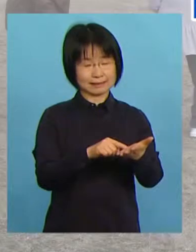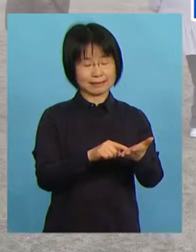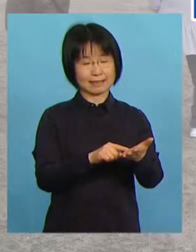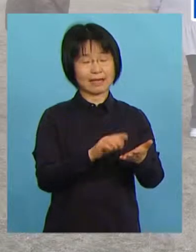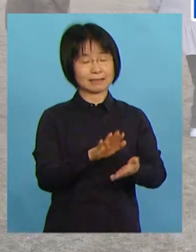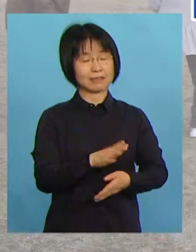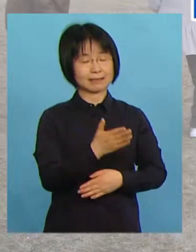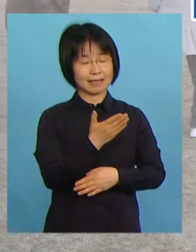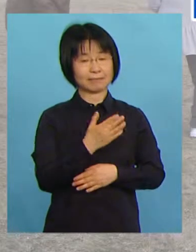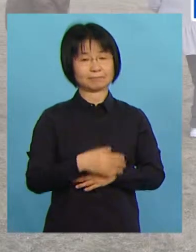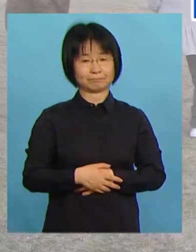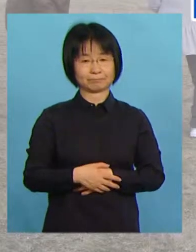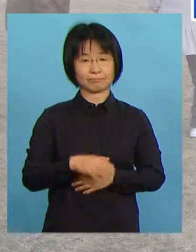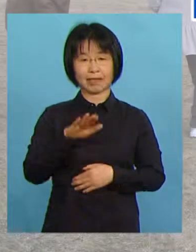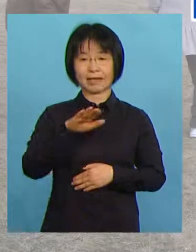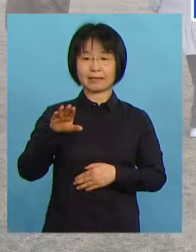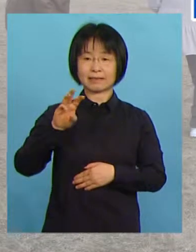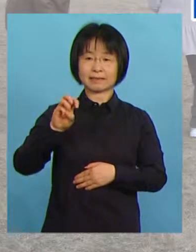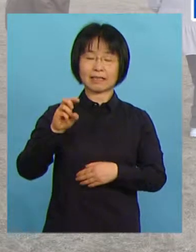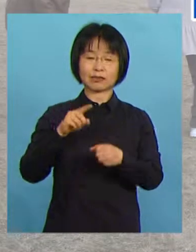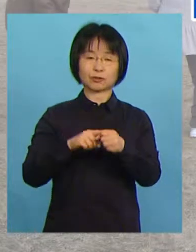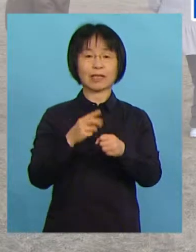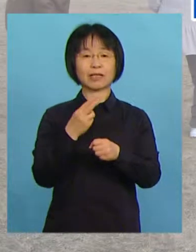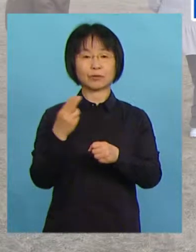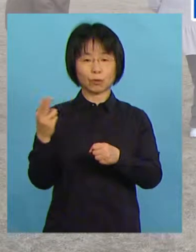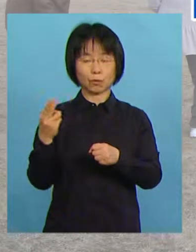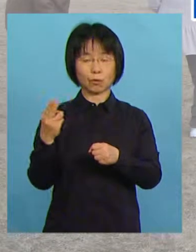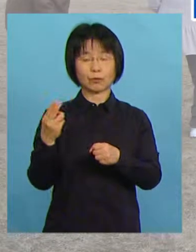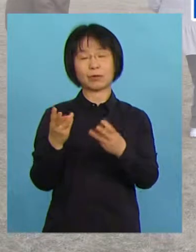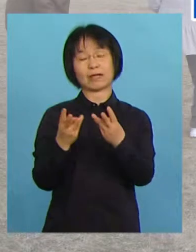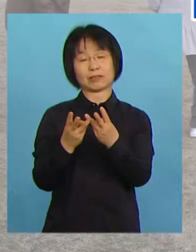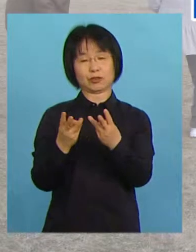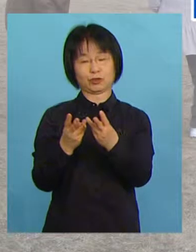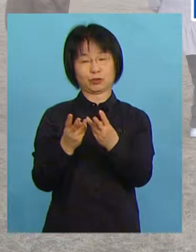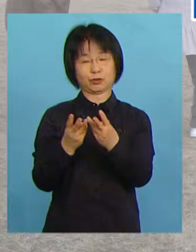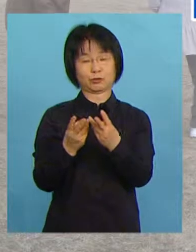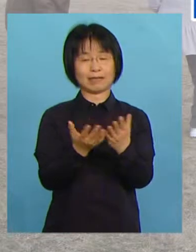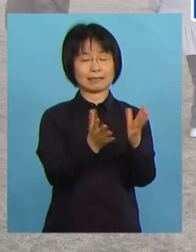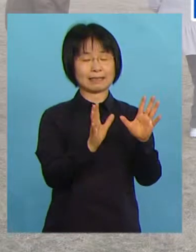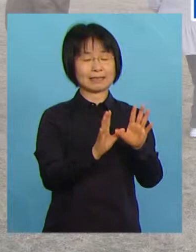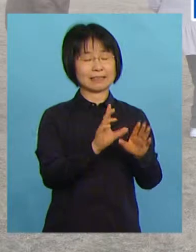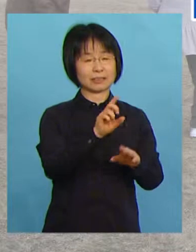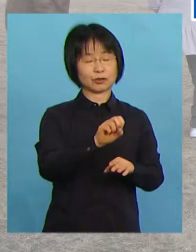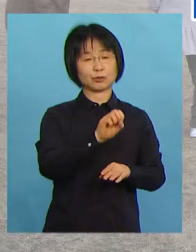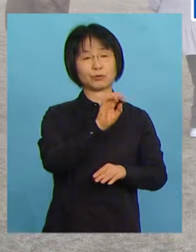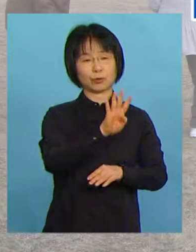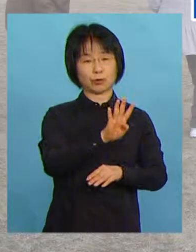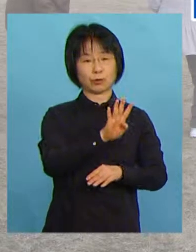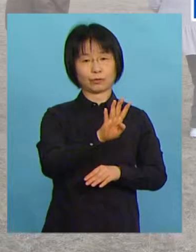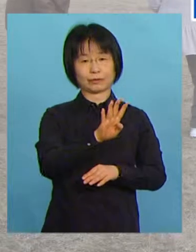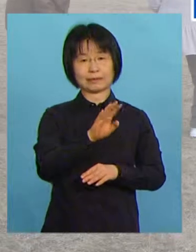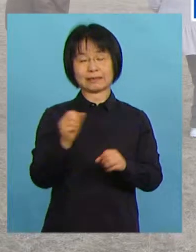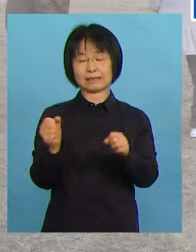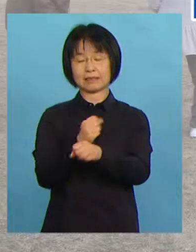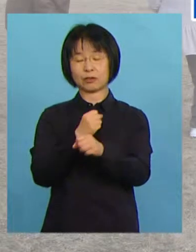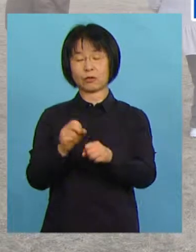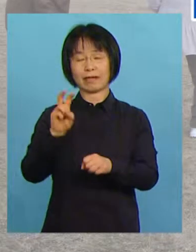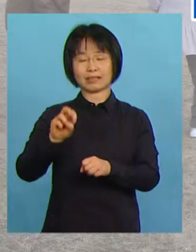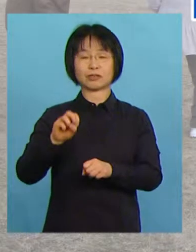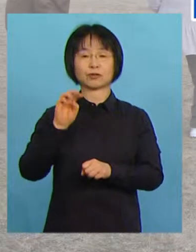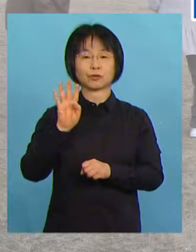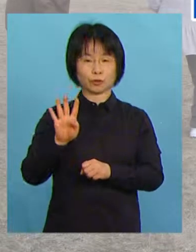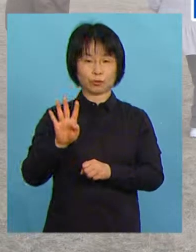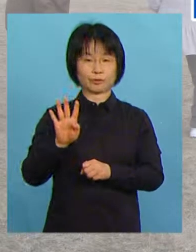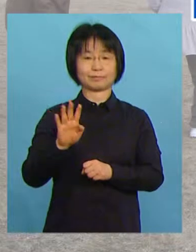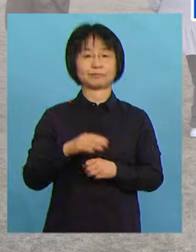はい、平成30年度の申請状況は14団体24事業が補助金の申請をされ